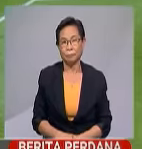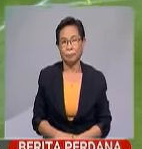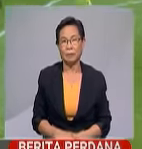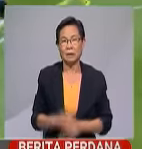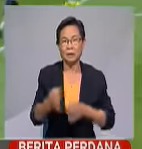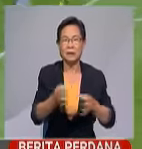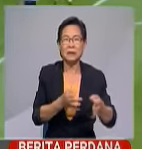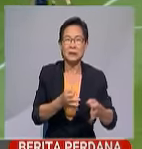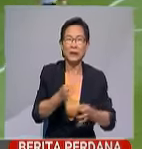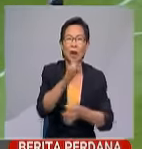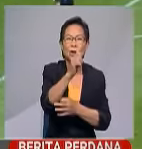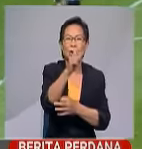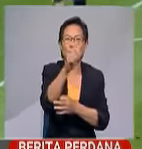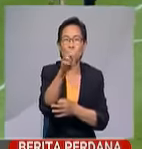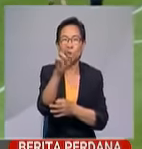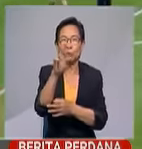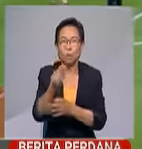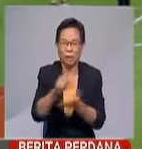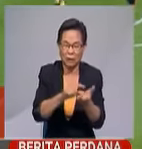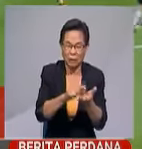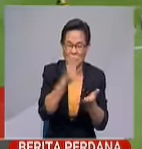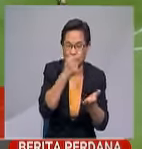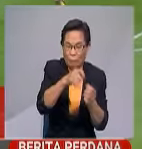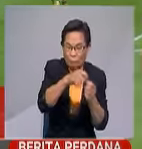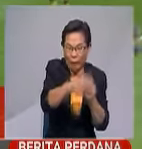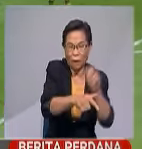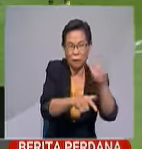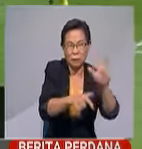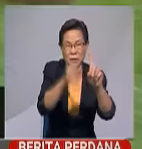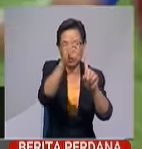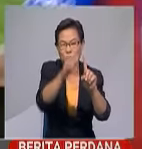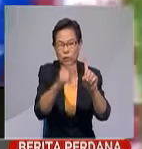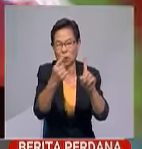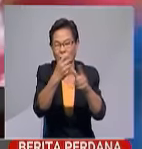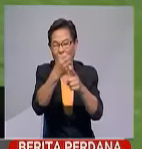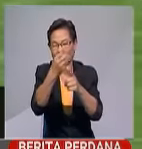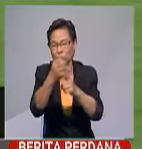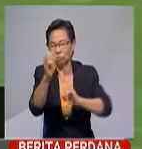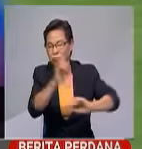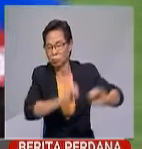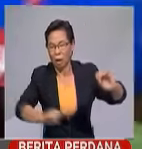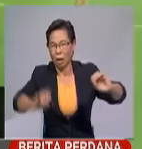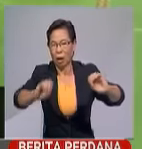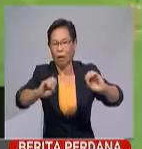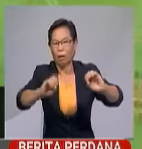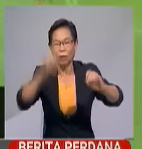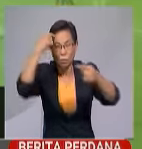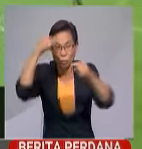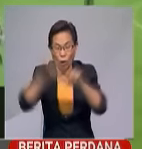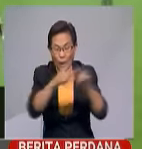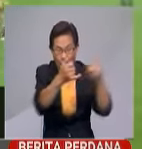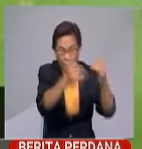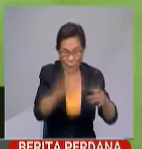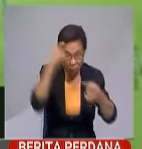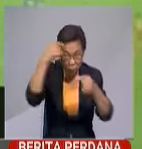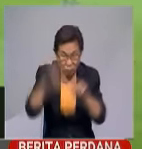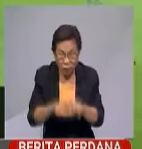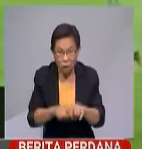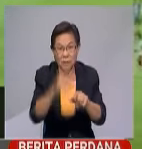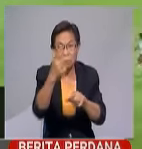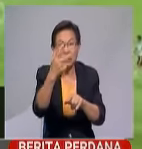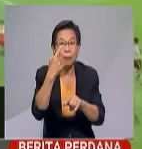Jelas Tuan Negeri, jika tunggakan gaji pemain tidak dibayar pada 31 Januari atau tiada persetujuan bersama pemain dibuat tiga